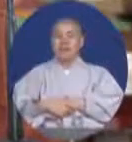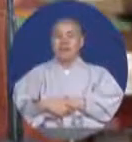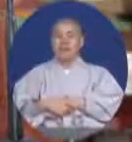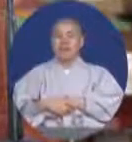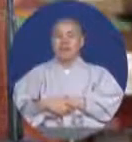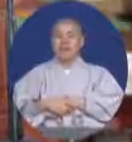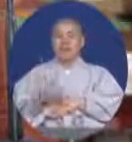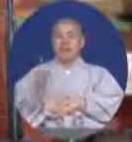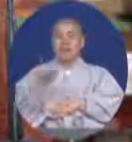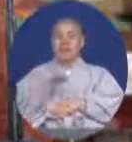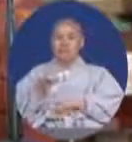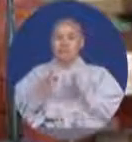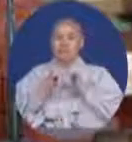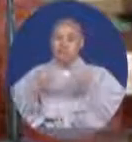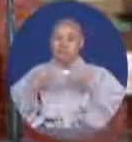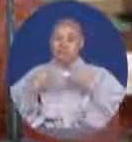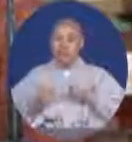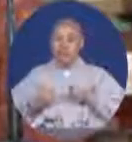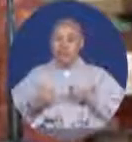어떤 분이